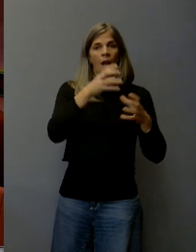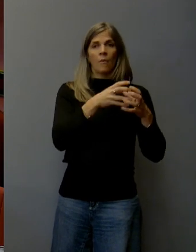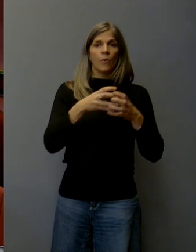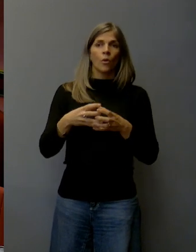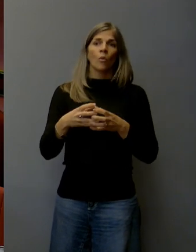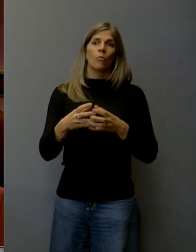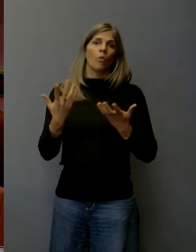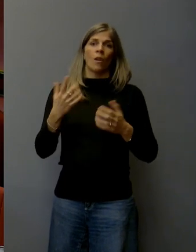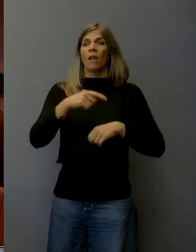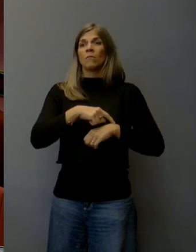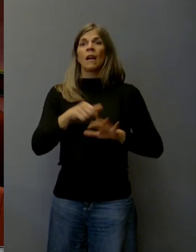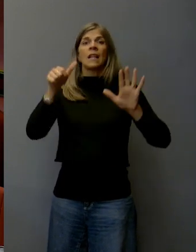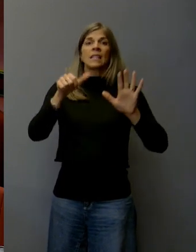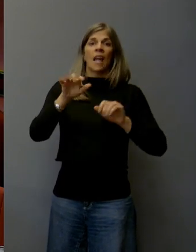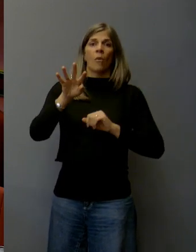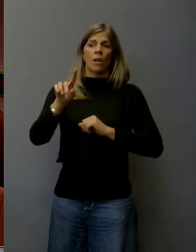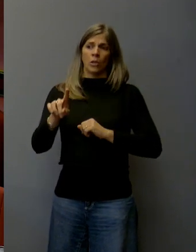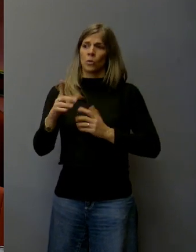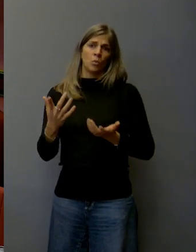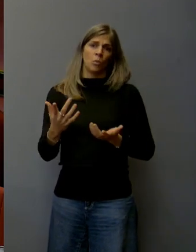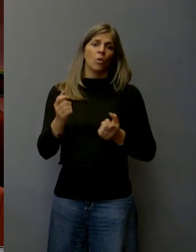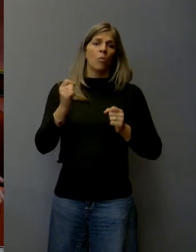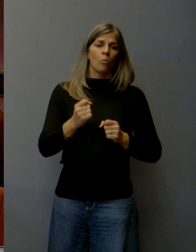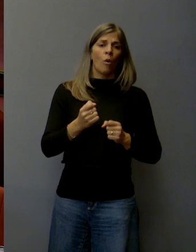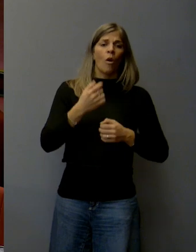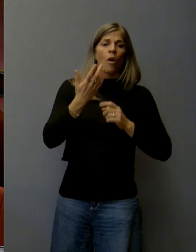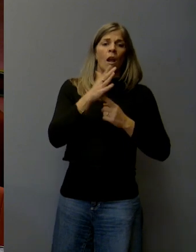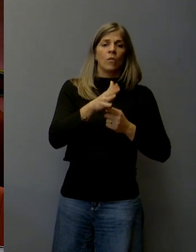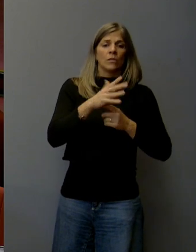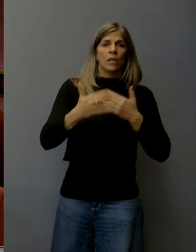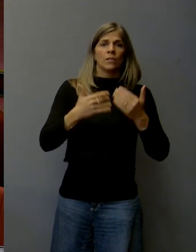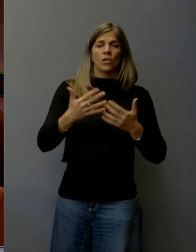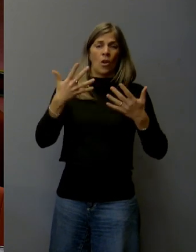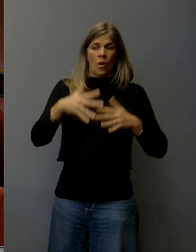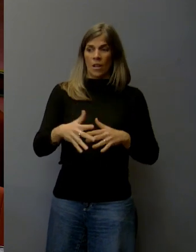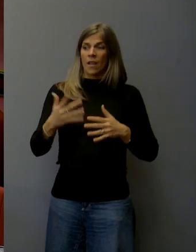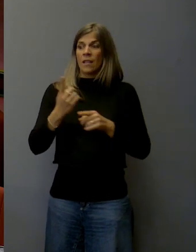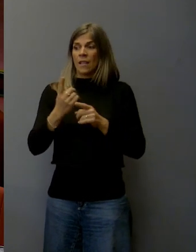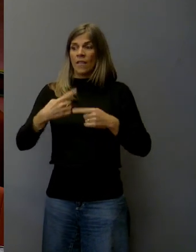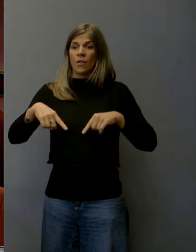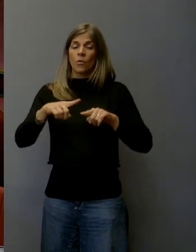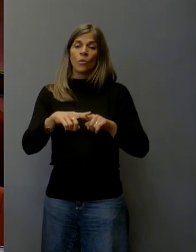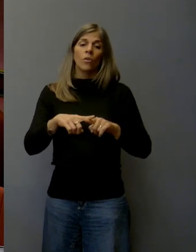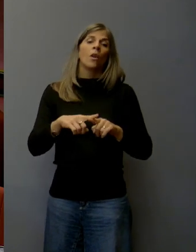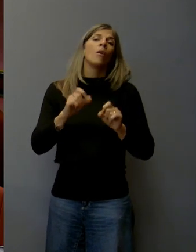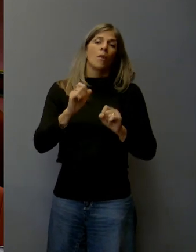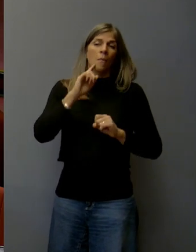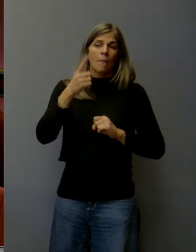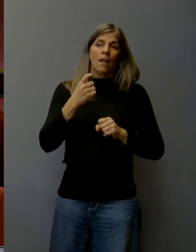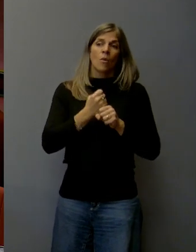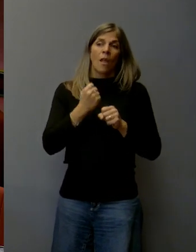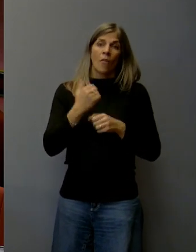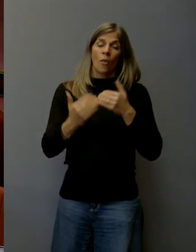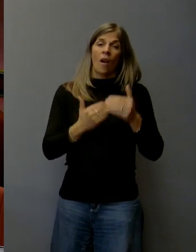Non so le due di pomeriggio quindi penso anche che aveva detto finita l'illustrazione non mancano molti Forse per continuare lavoro continuo